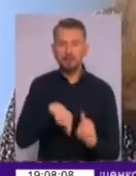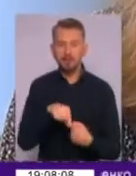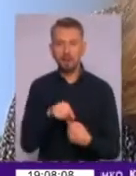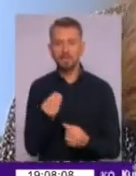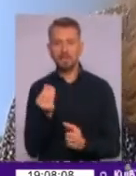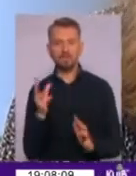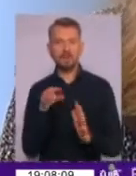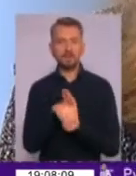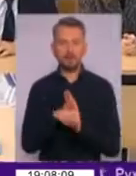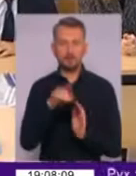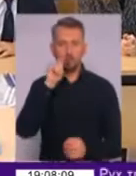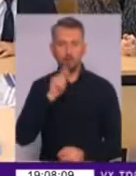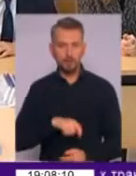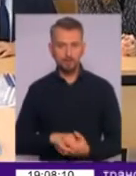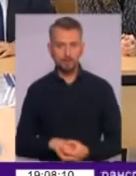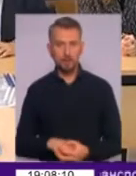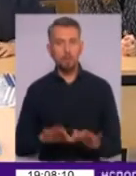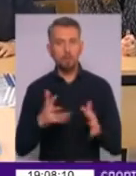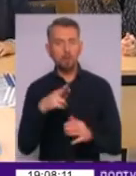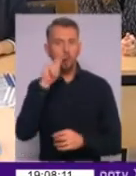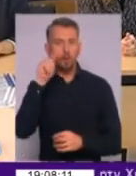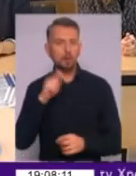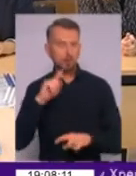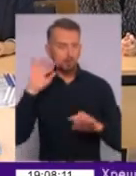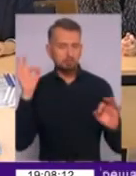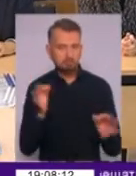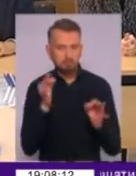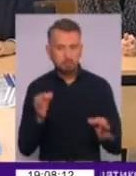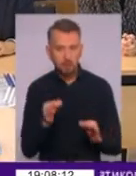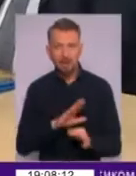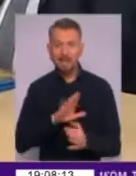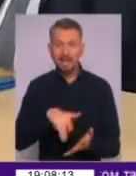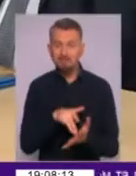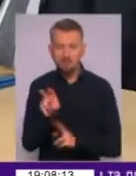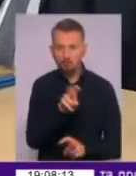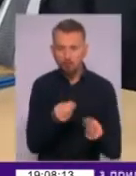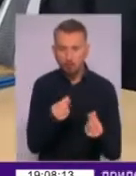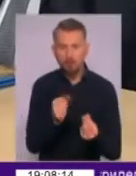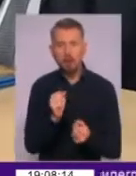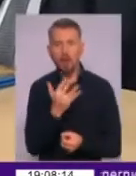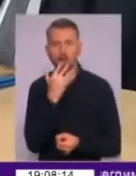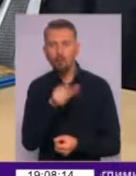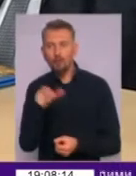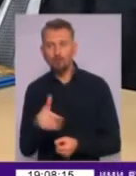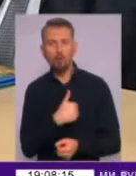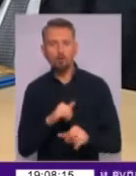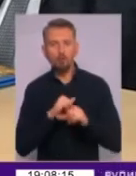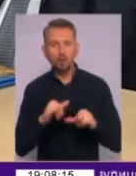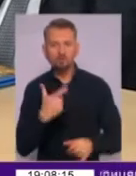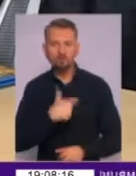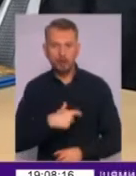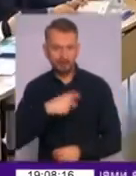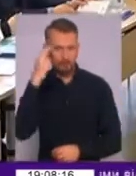инвестиций в Україні. Подія для України безпрецедентна. Не місто шукає гроші, а іноземці хочуть розвиватися в Києві. В